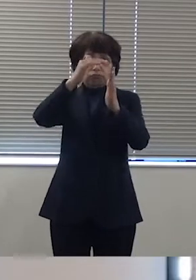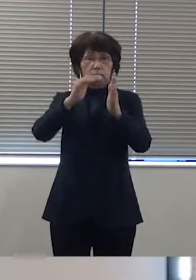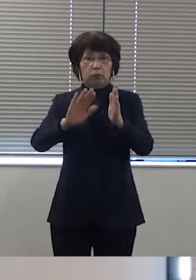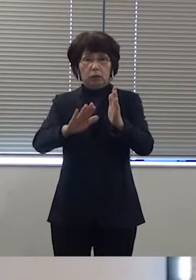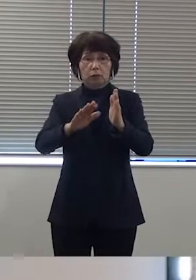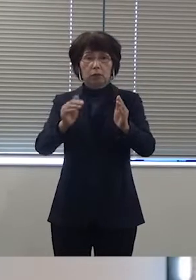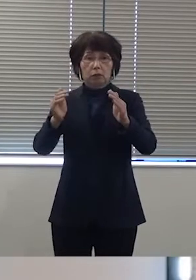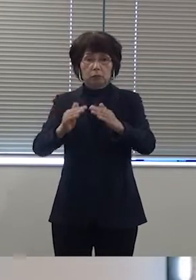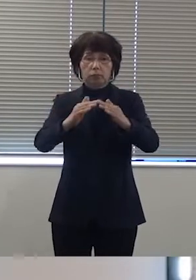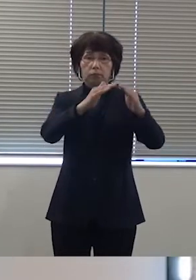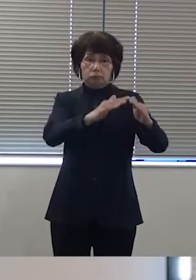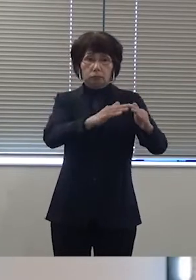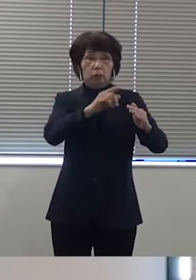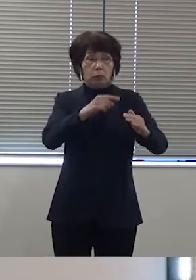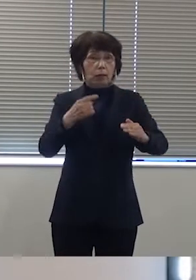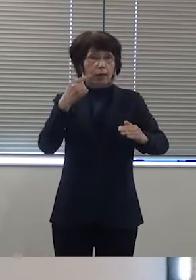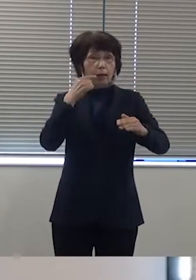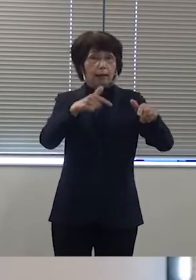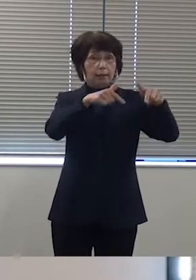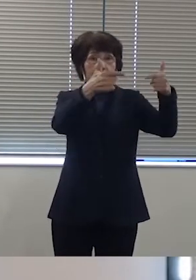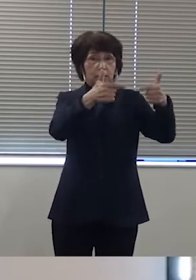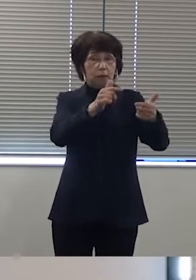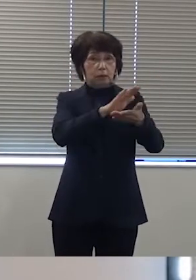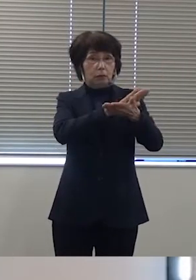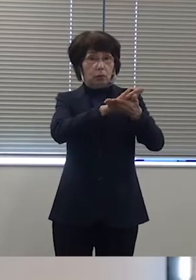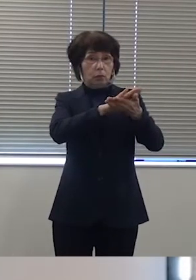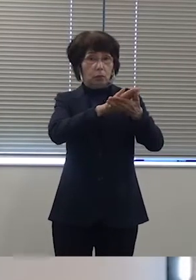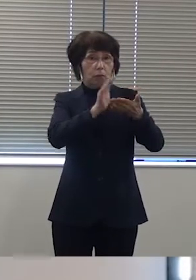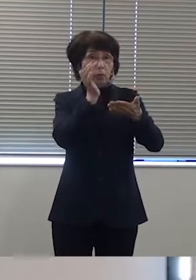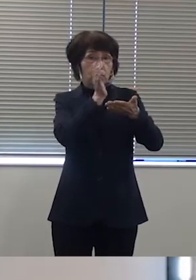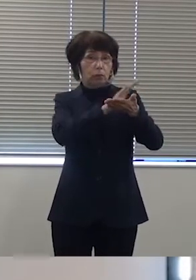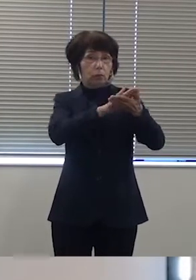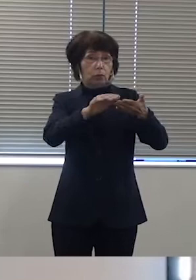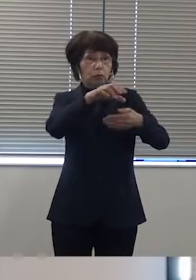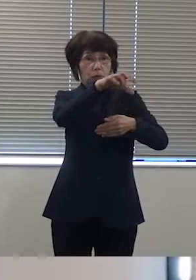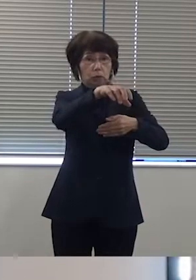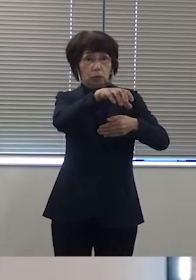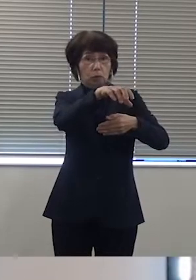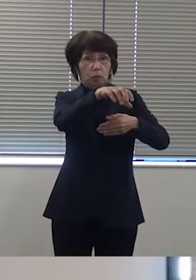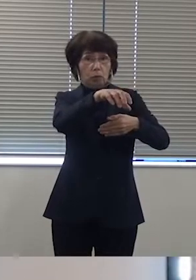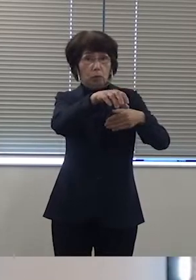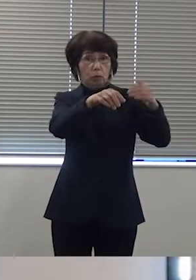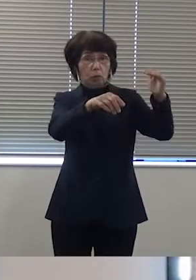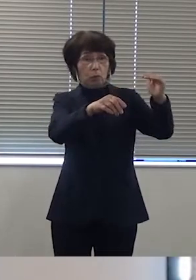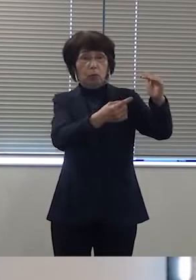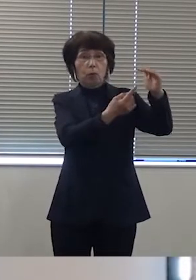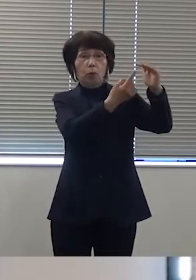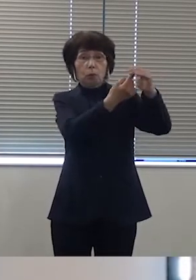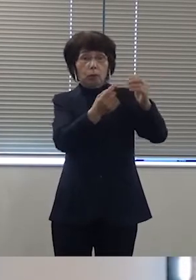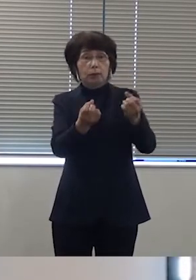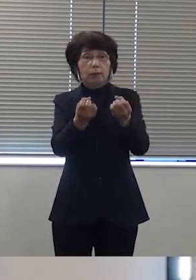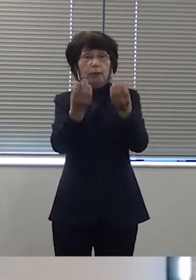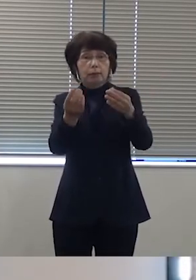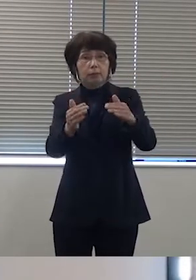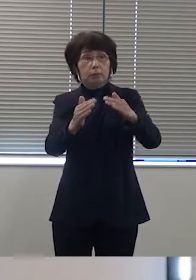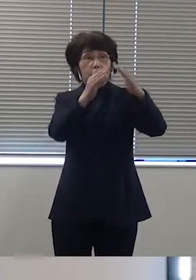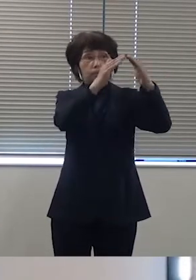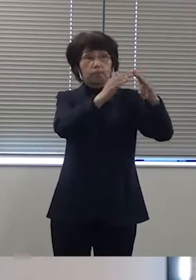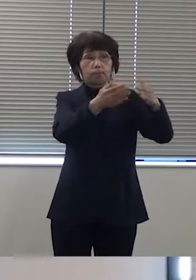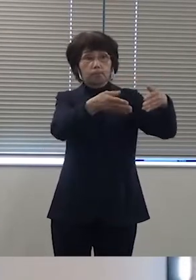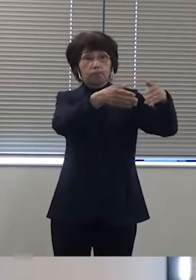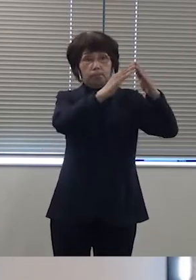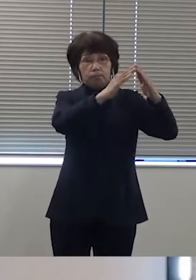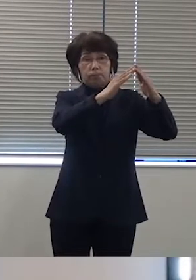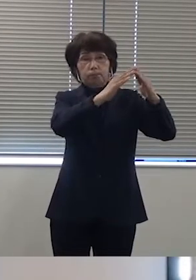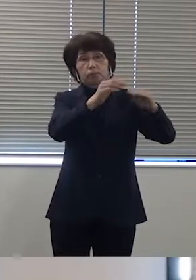場の一番上の橋ですね、に新庁舎を建てるということで、約24億ぐら